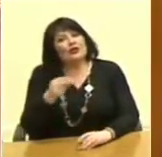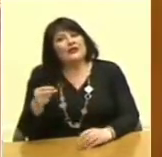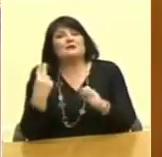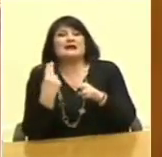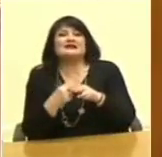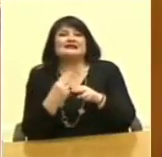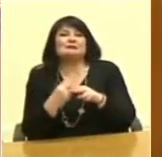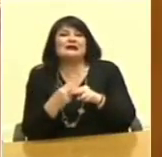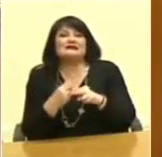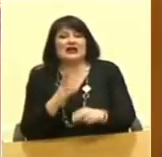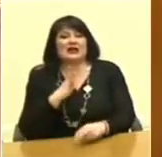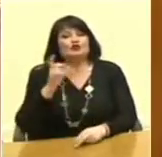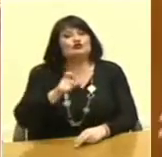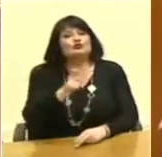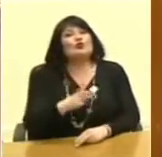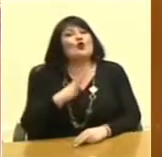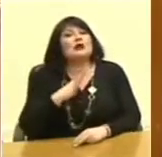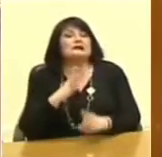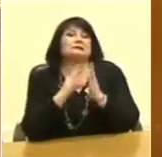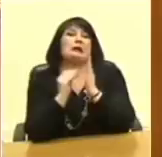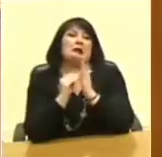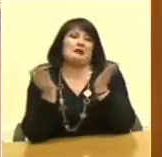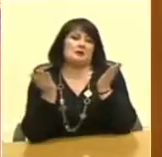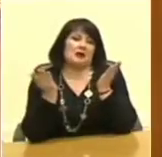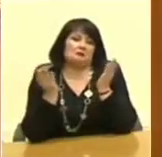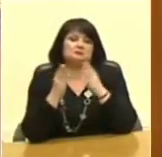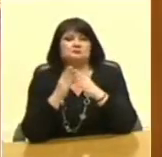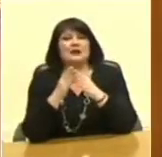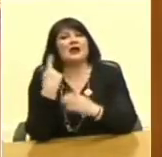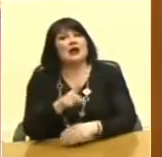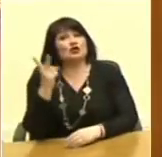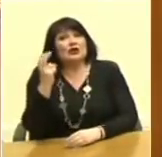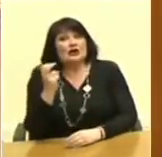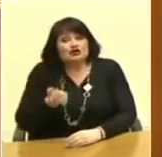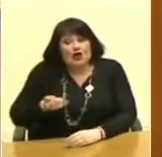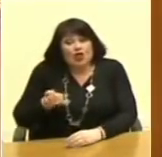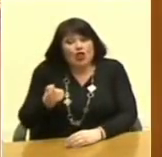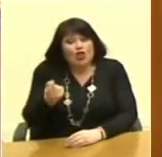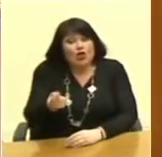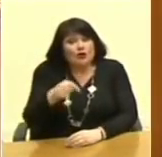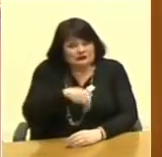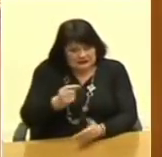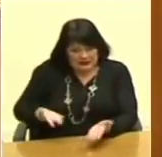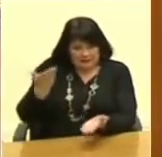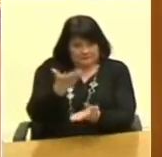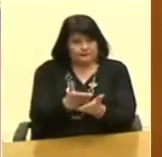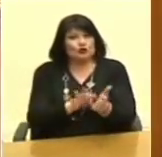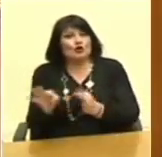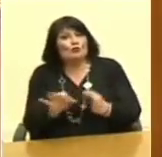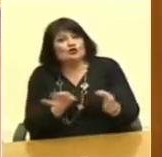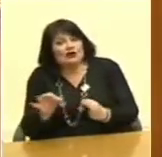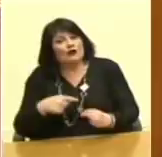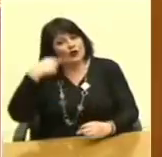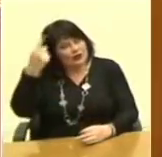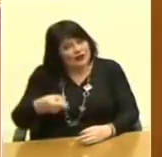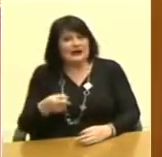για τους πολίτες έχουν, παραδείγματος χάρη, οι 120 δόσεις που σήμερα κατατίθηκε το νομοσχέδιο και θα συντηρηθεί